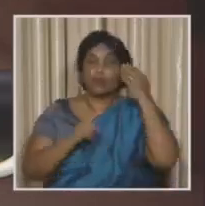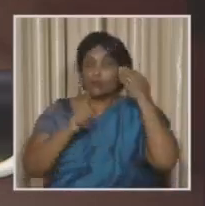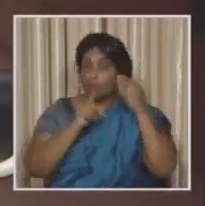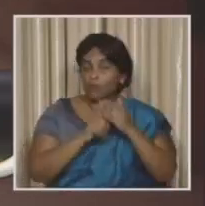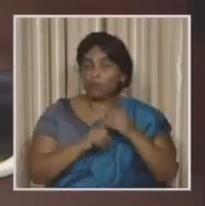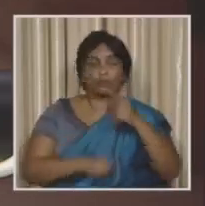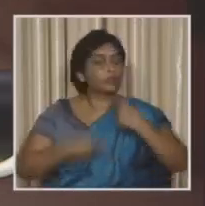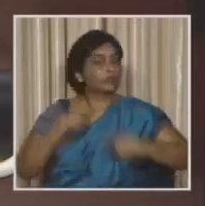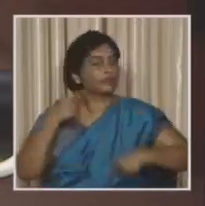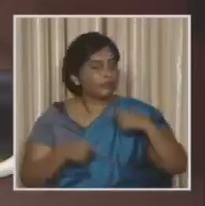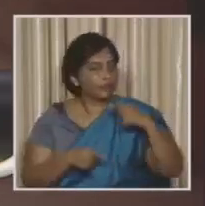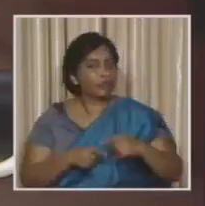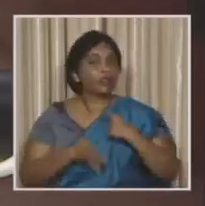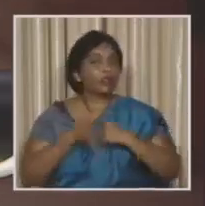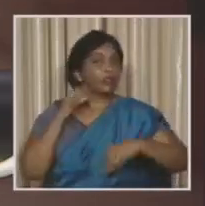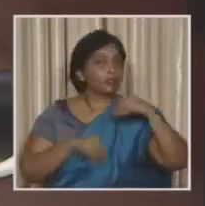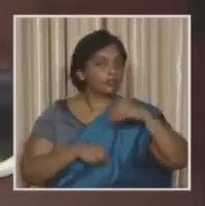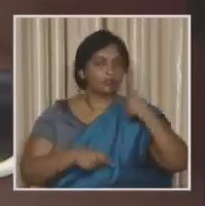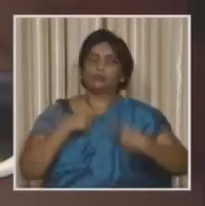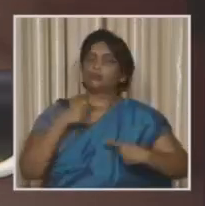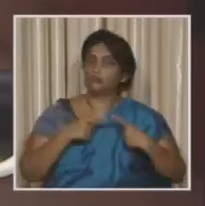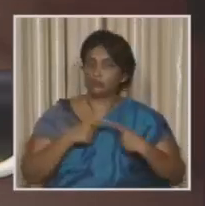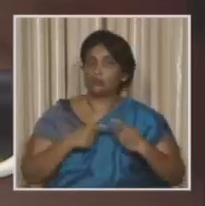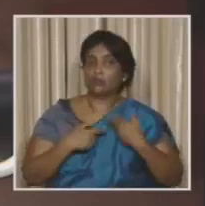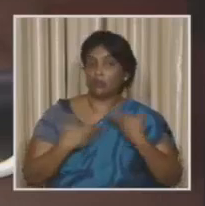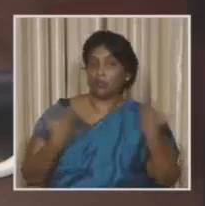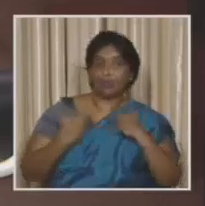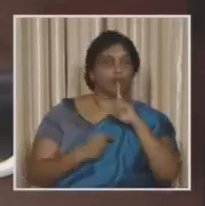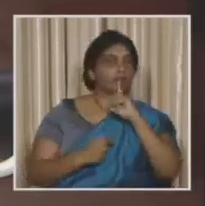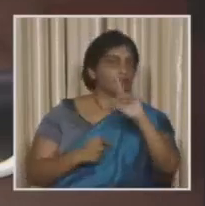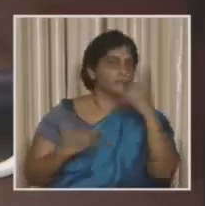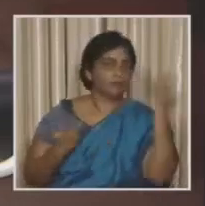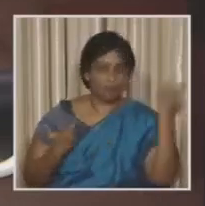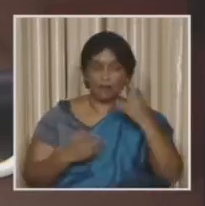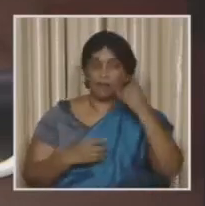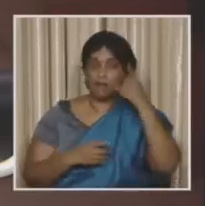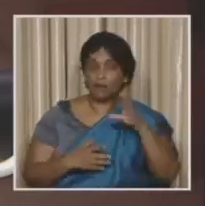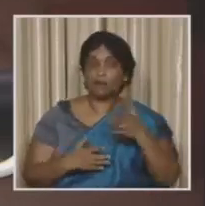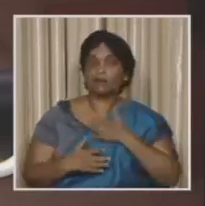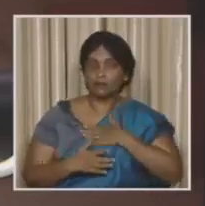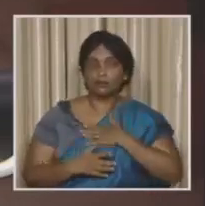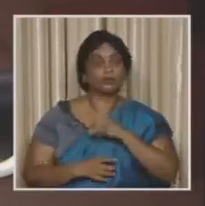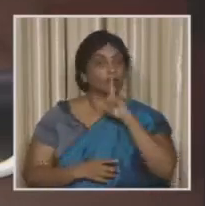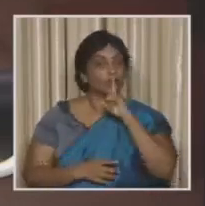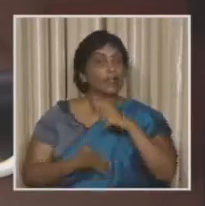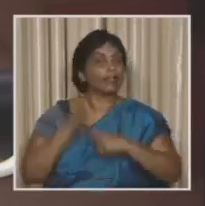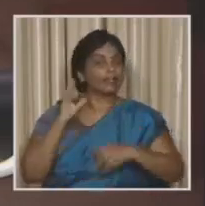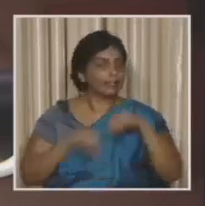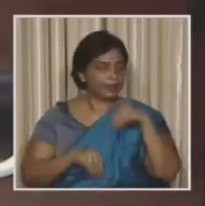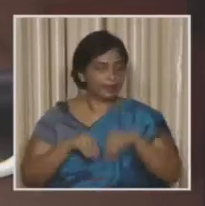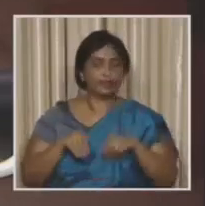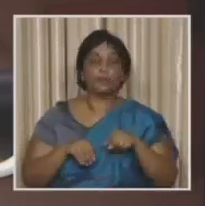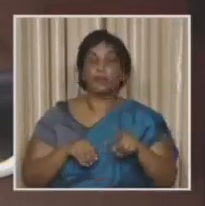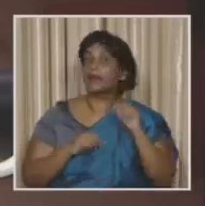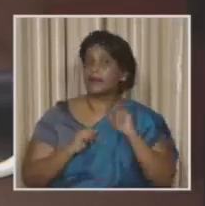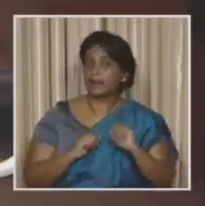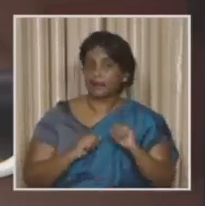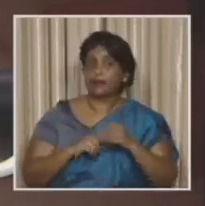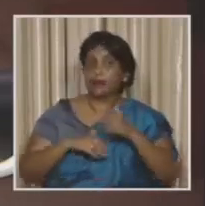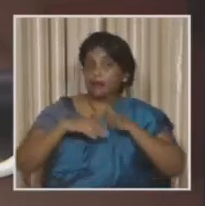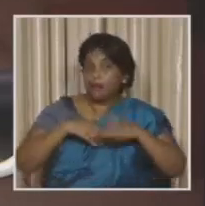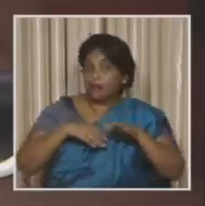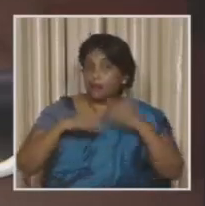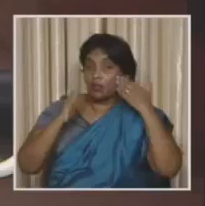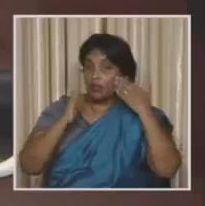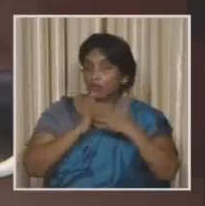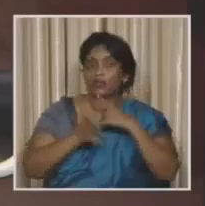kerana sangwa deh, desa panen sangwa deh. Eka terinnya be. Ensa ma katakan ini desa panen. Eh, sidwi ini mah desa